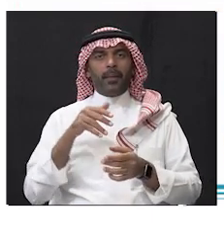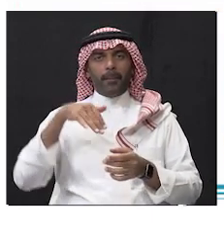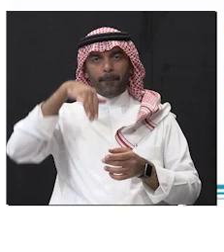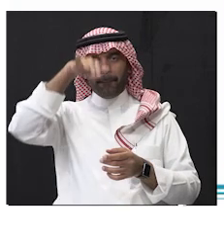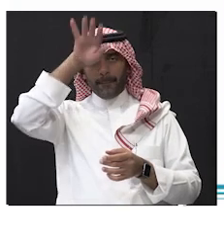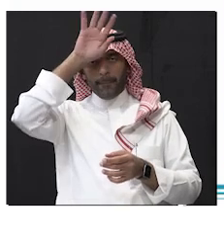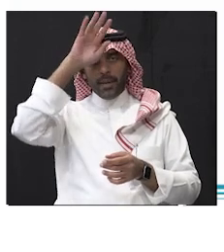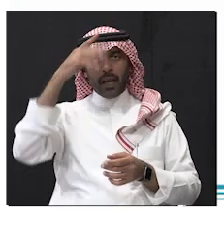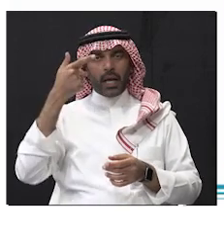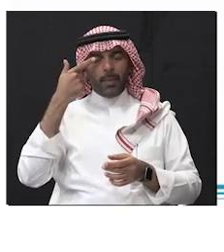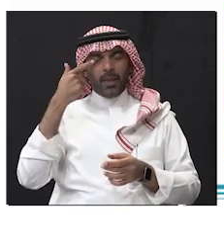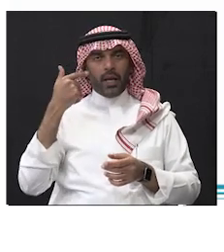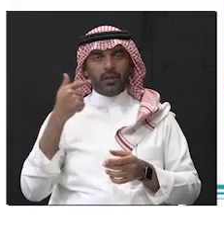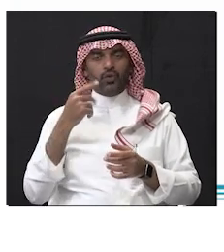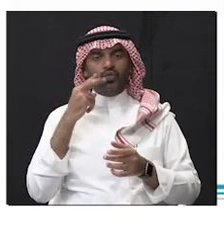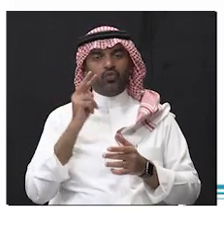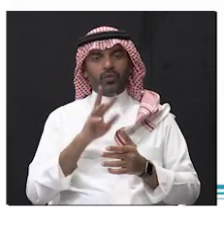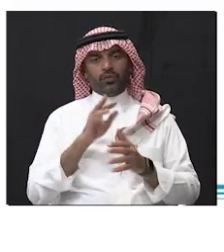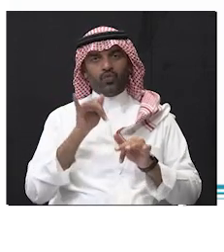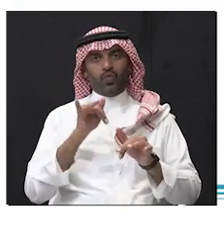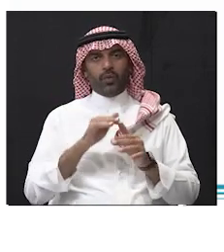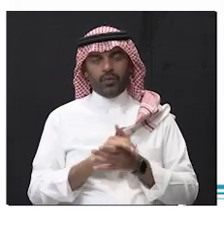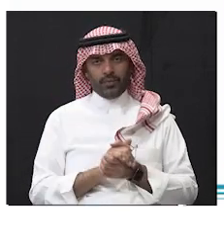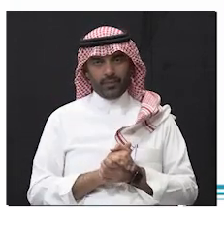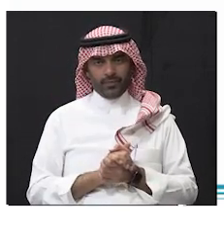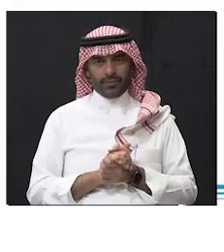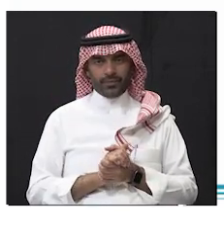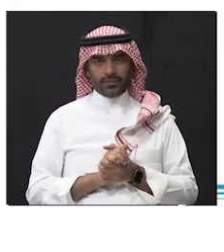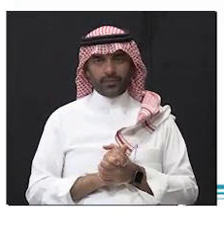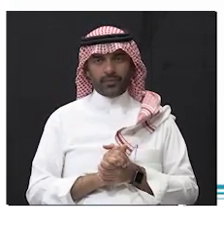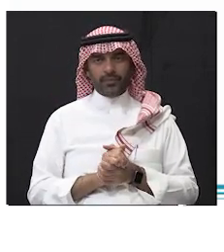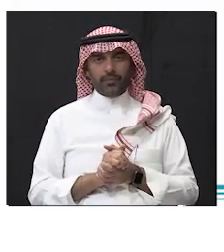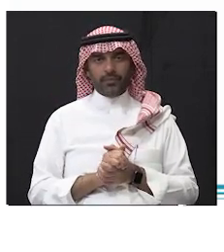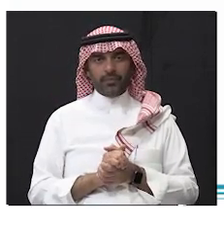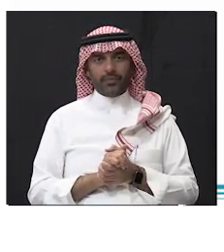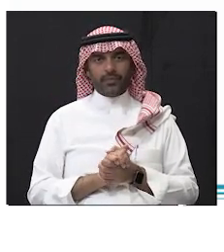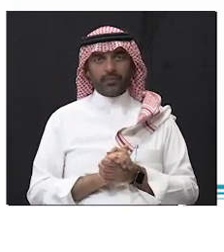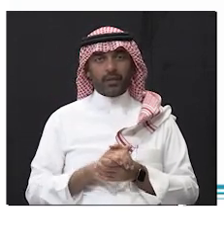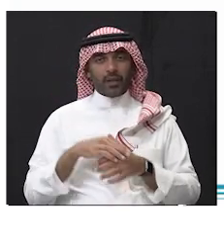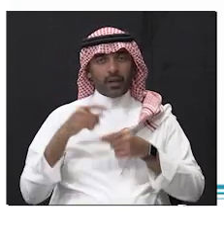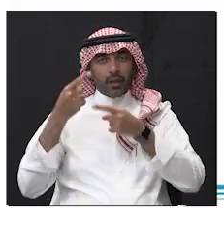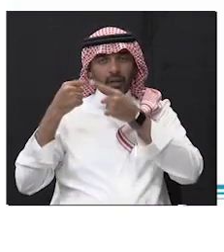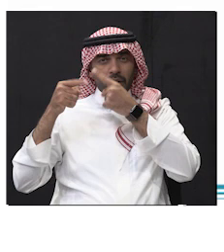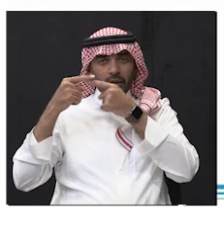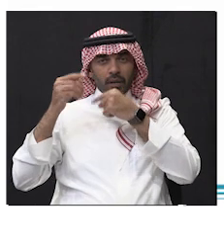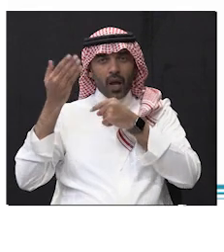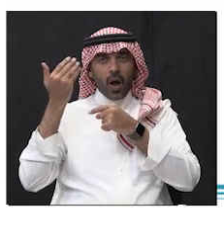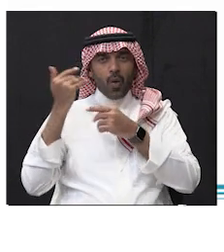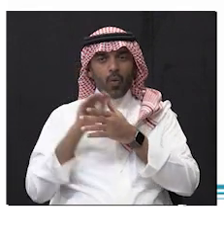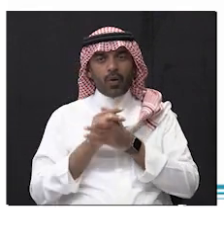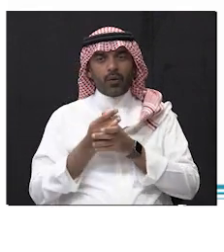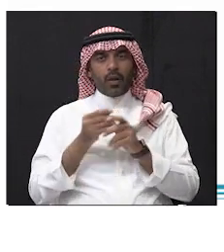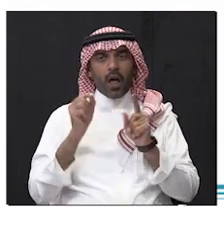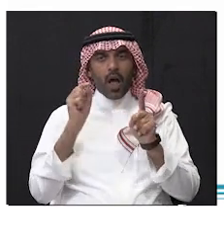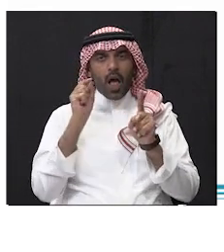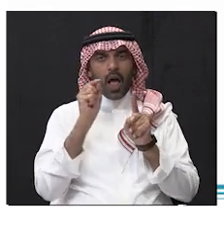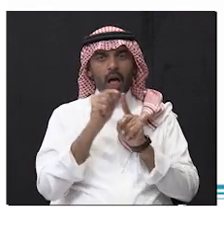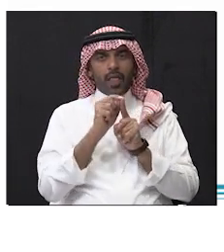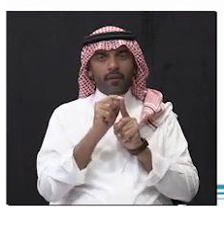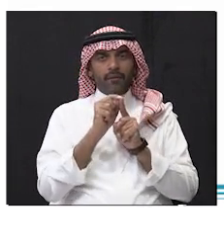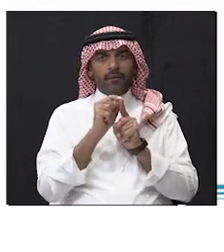الأحمر للمحافظة على التنوع الأحيائي. نسترجع عزيزي الطالب أهداف